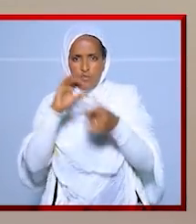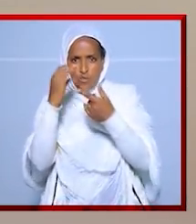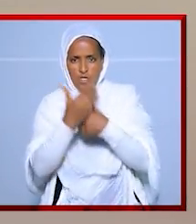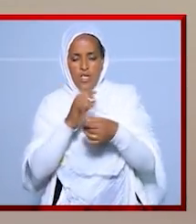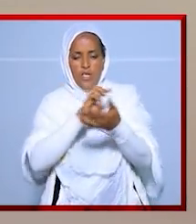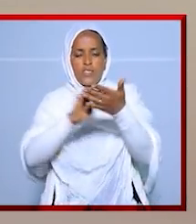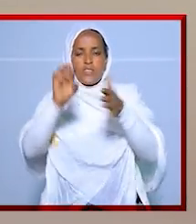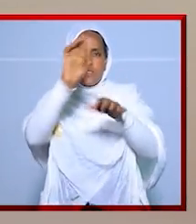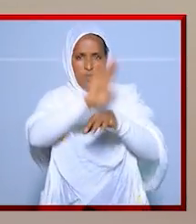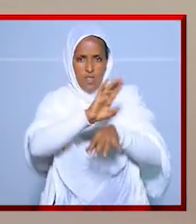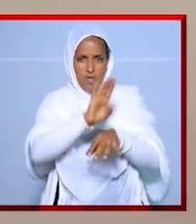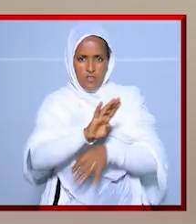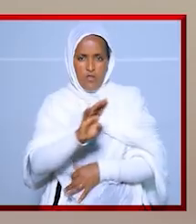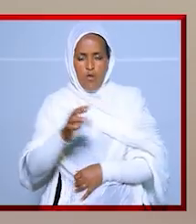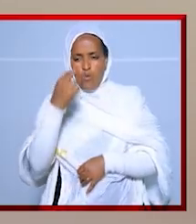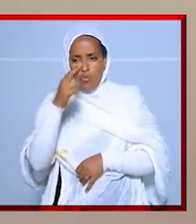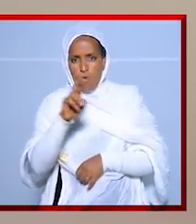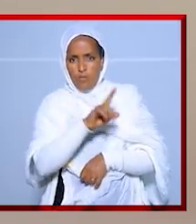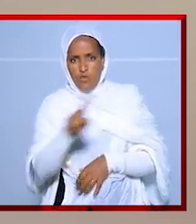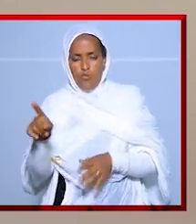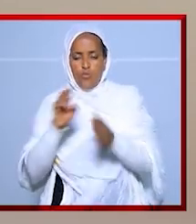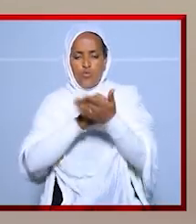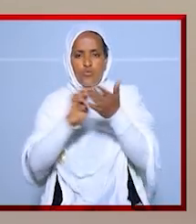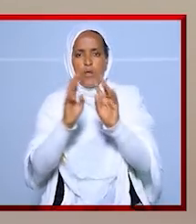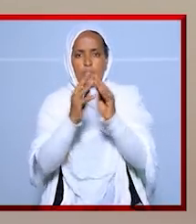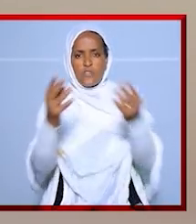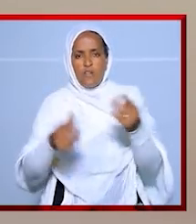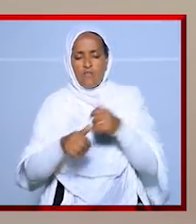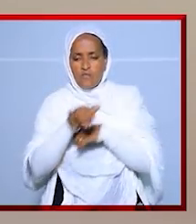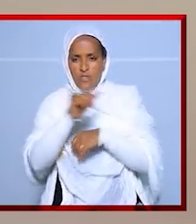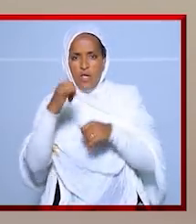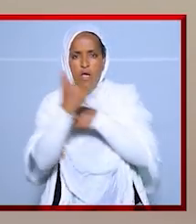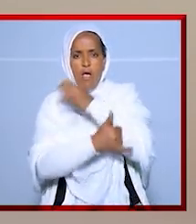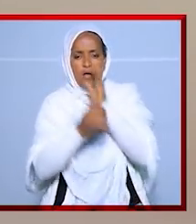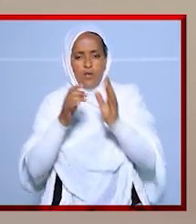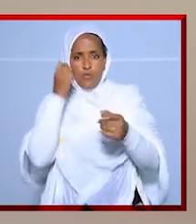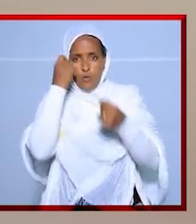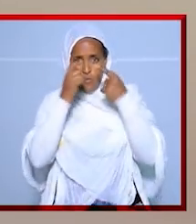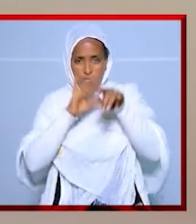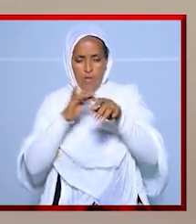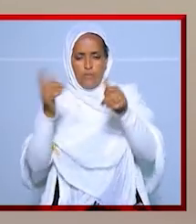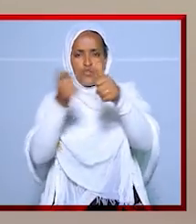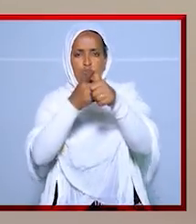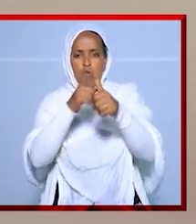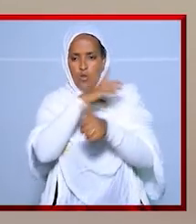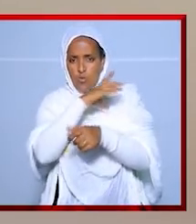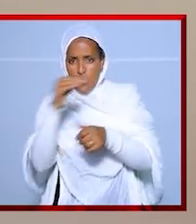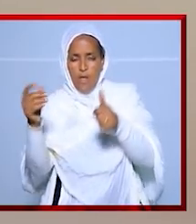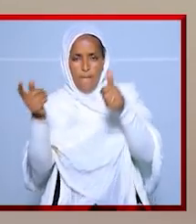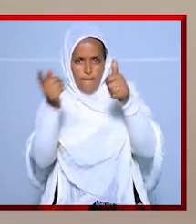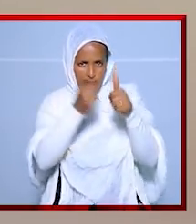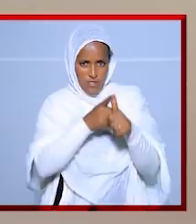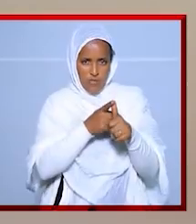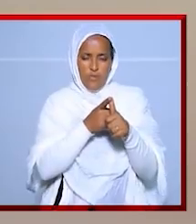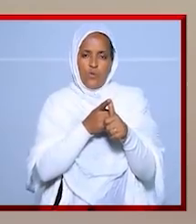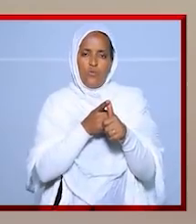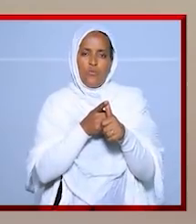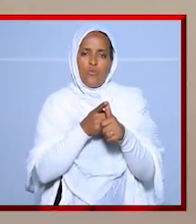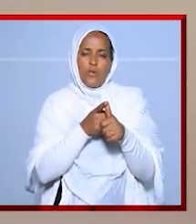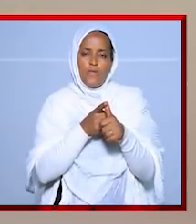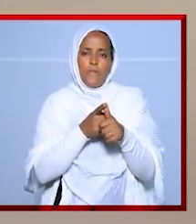አንጻር የቅድስት ቤተክርስቲያን ወይም ደግሞ የቅዱሳት መጻሕፍት አንጻር ሀገራዊ መግባባት ላይ የመጀመሪያውና የመጀመሪያው